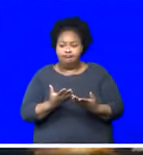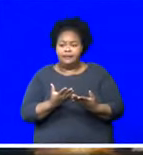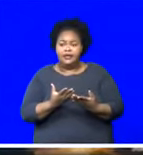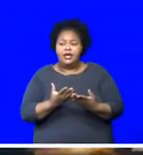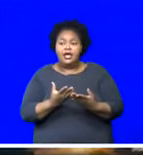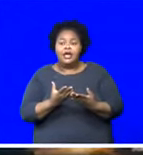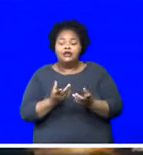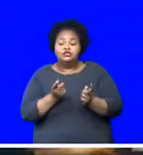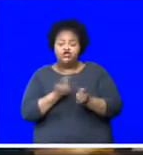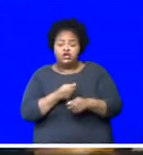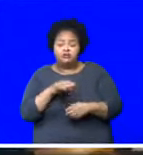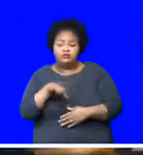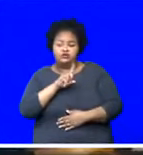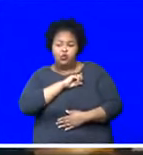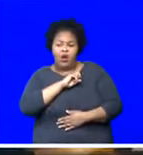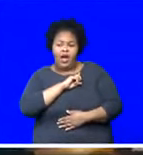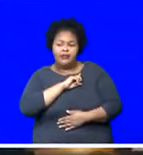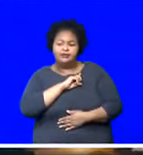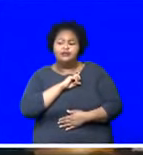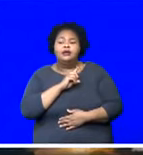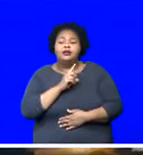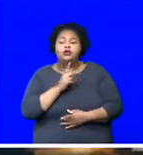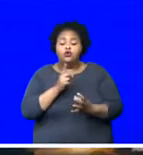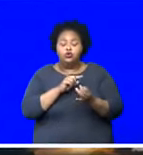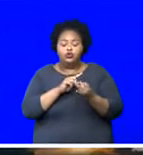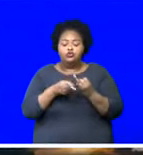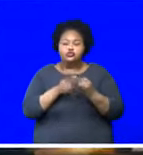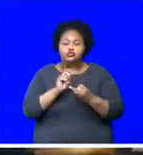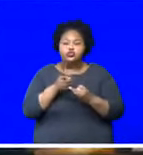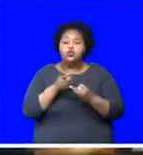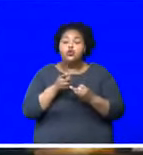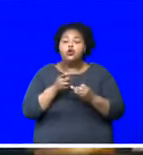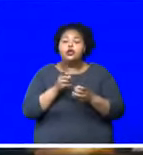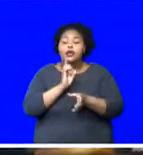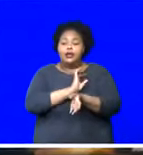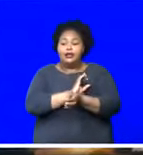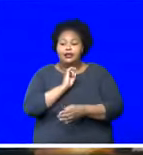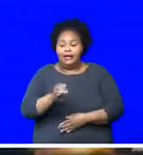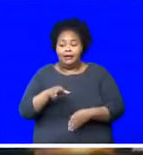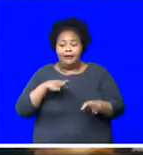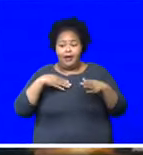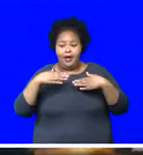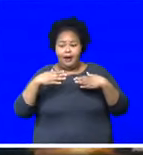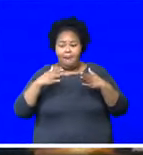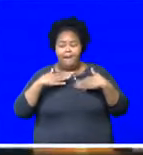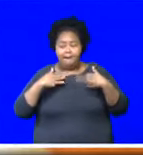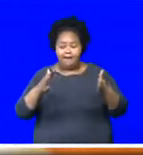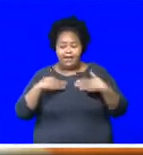ethi ibona kungathi labasula bebangaconzisisi ukuthi yini le bebayivuma nakucala kutekwa kwale Tindzaba.